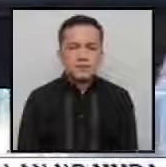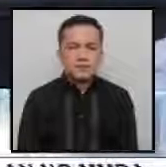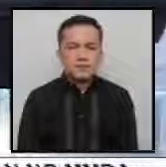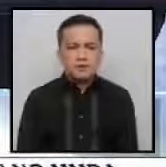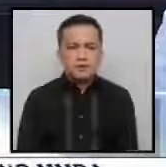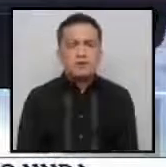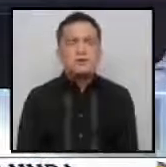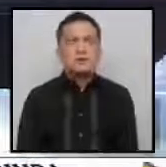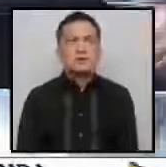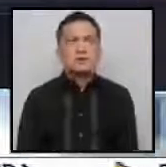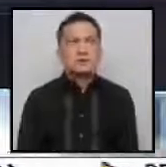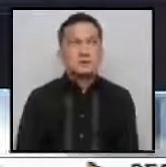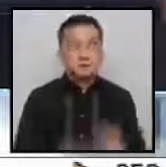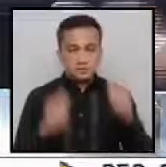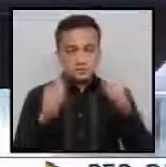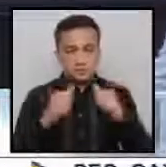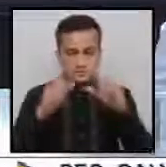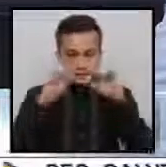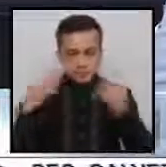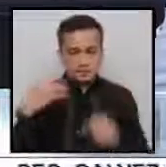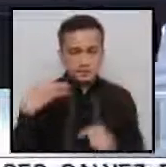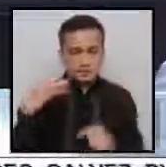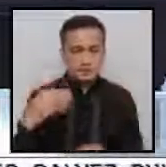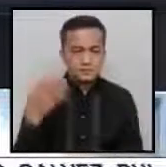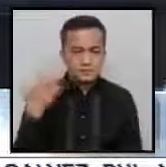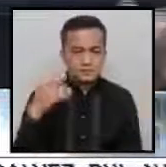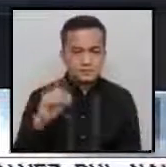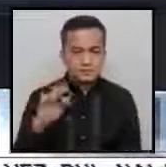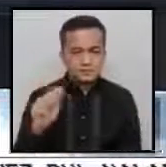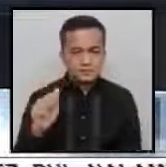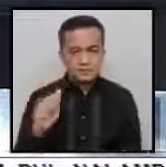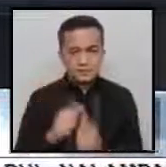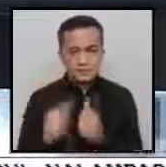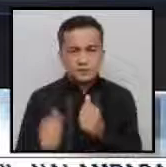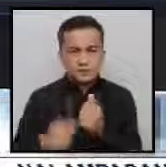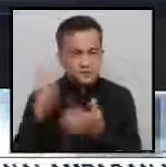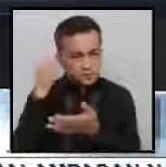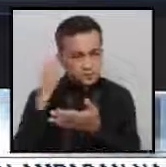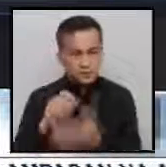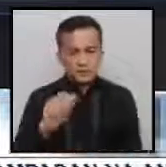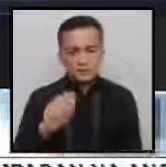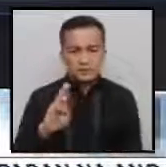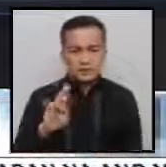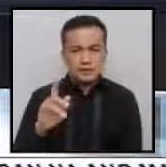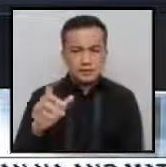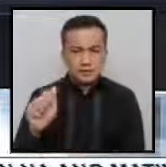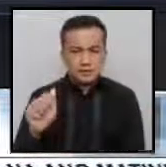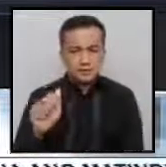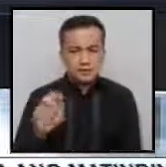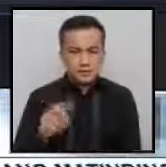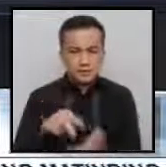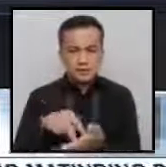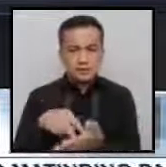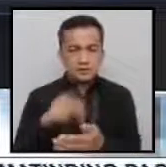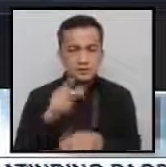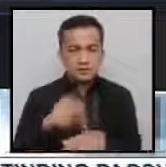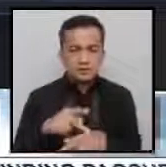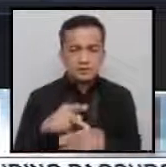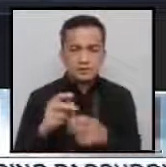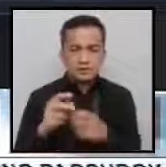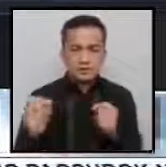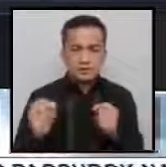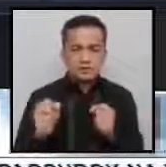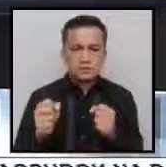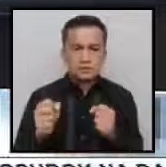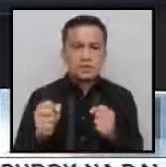Pabor si presidential candidate at dating DFA Undersecretary Ernesto Abella sa pagtindig ng Pilipinas kontra karahasan ng Russia sa